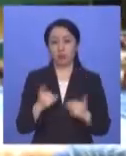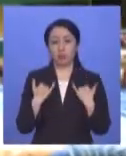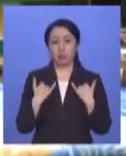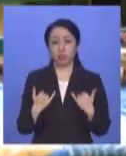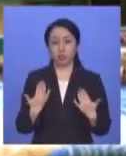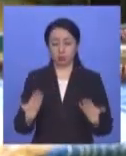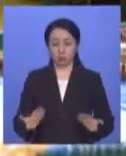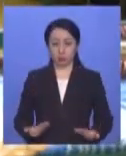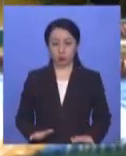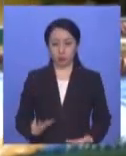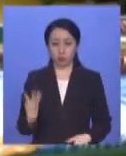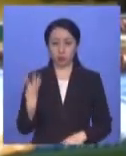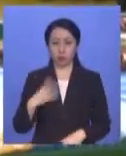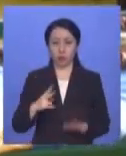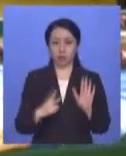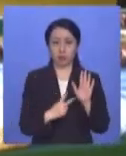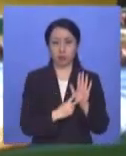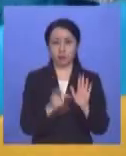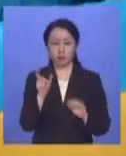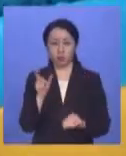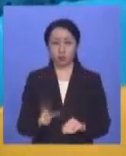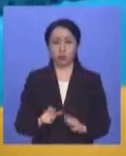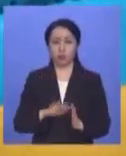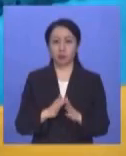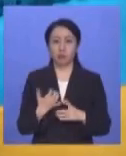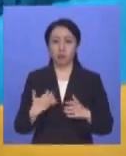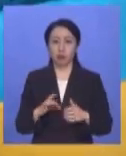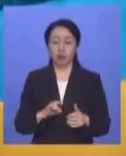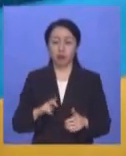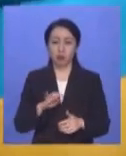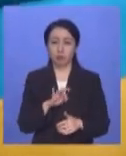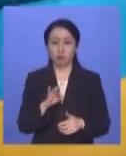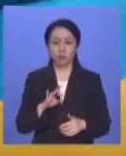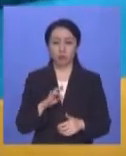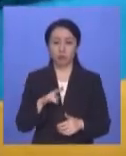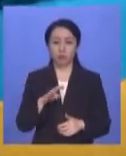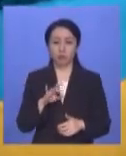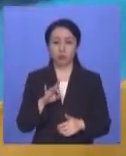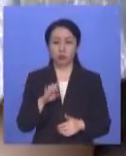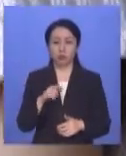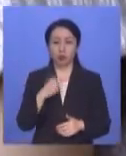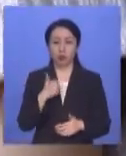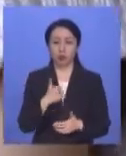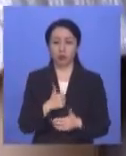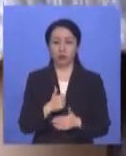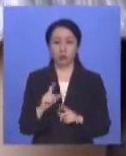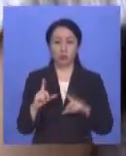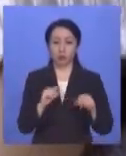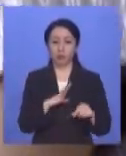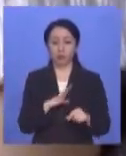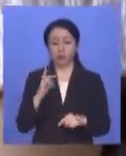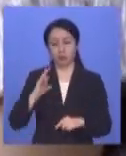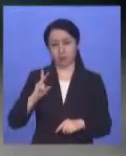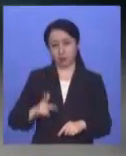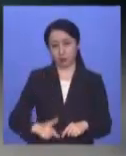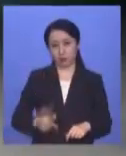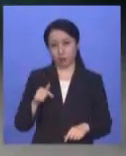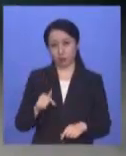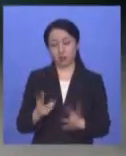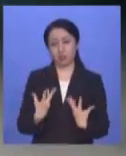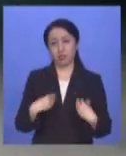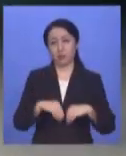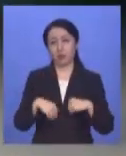здесь проживают 47 человек. Жительница микрорайона Хромзавод Наталья Чорба в эвакопункт приехала с дочкой. Здесь